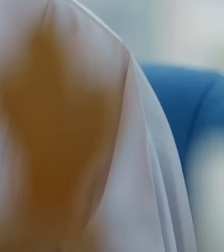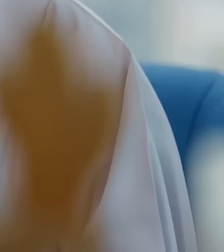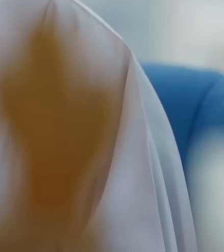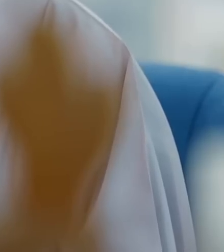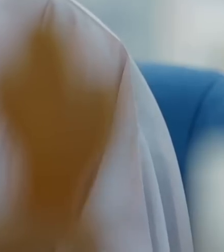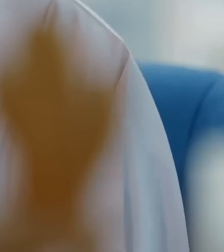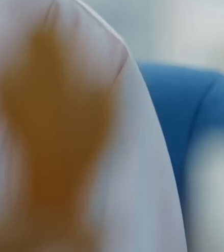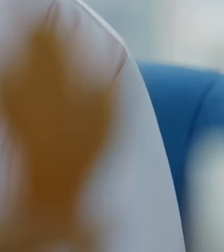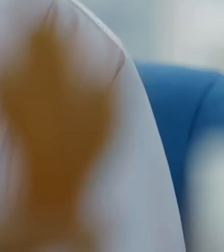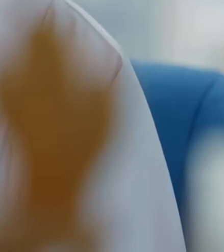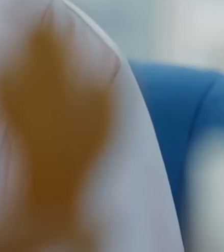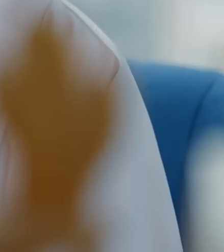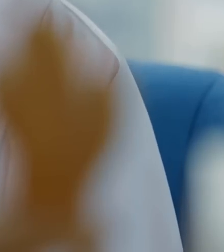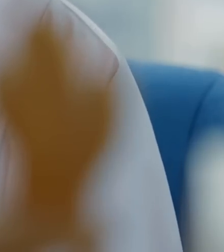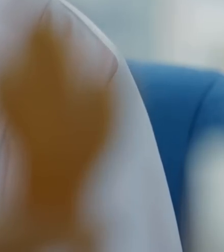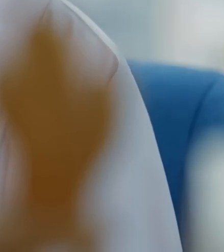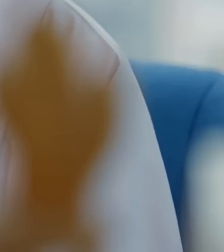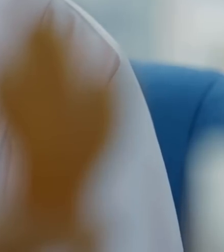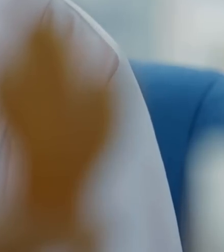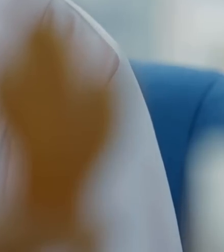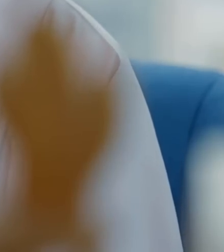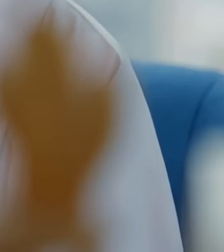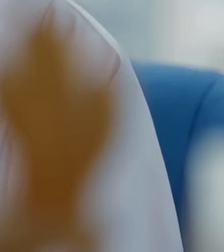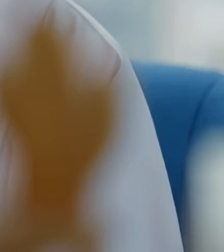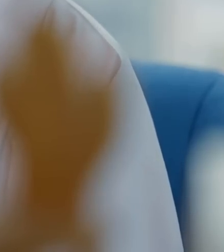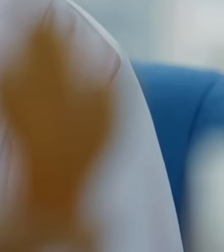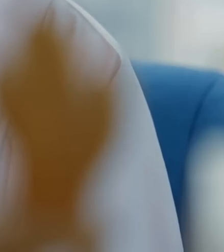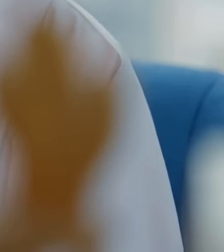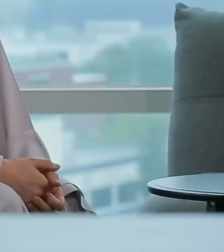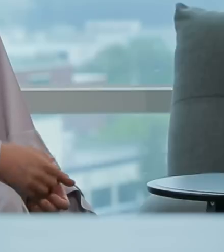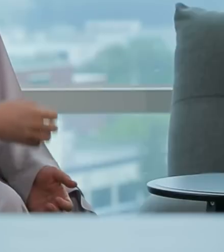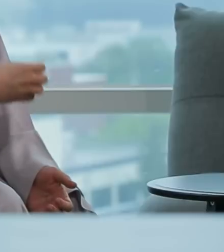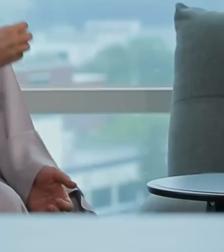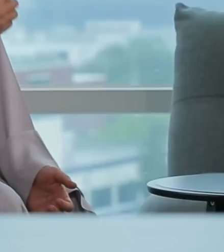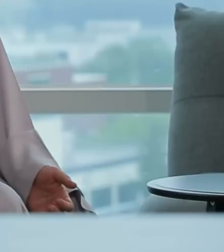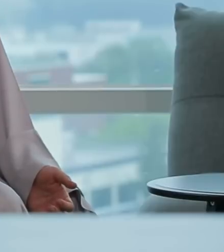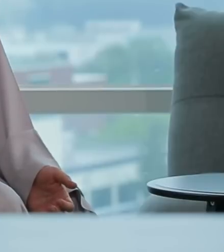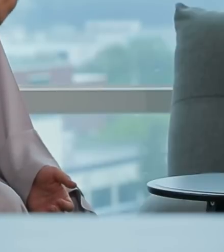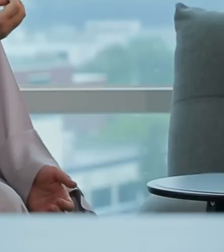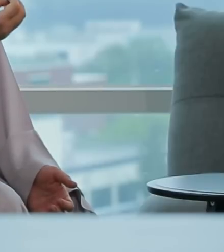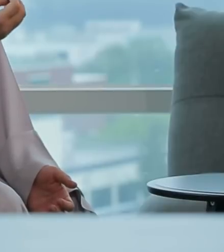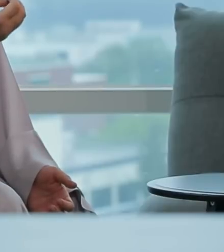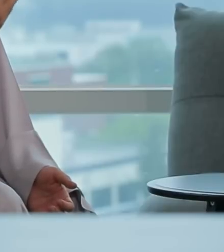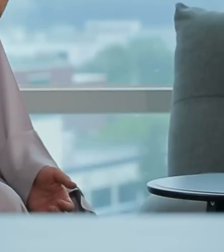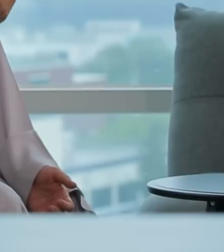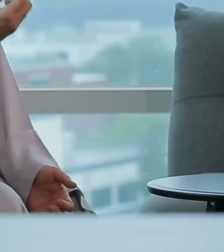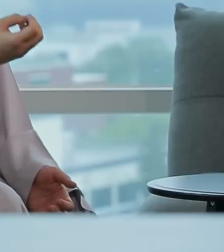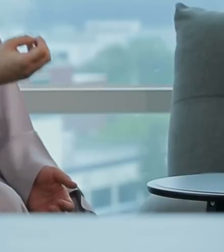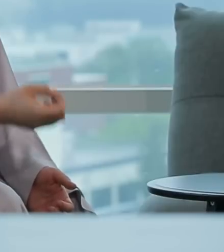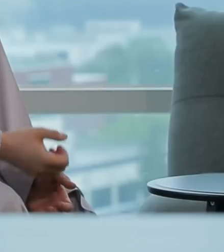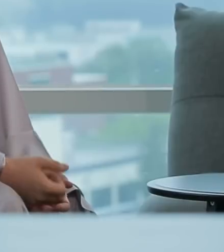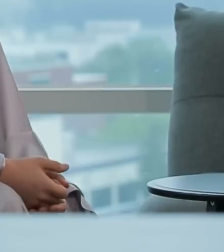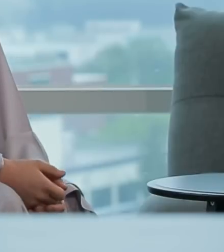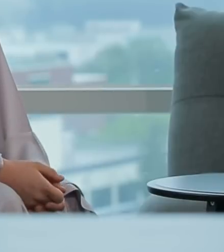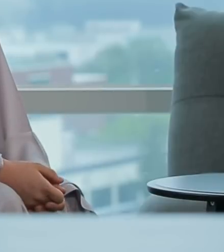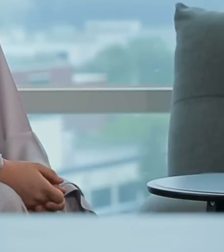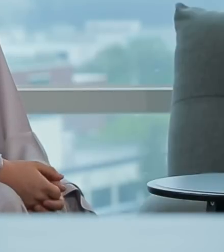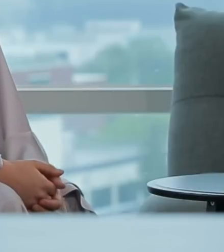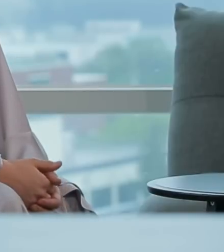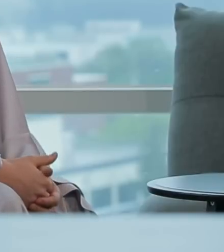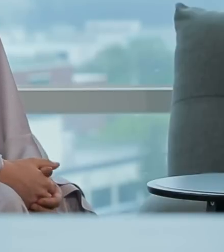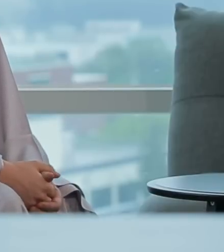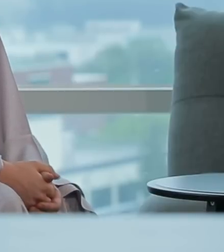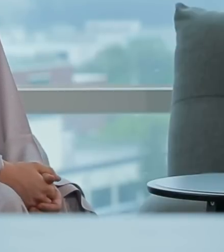빚을이 숙제를 잘 풀어 나가야 됩니다 그 숙제를 풀 수 있는 가장 큰